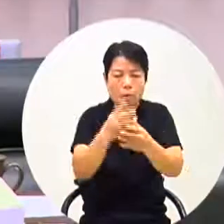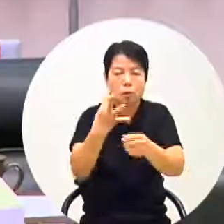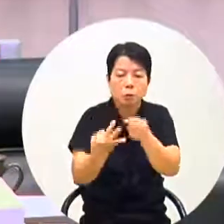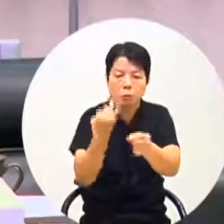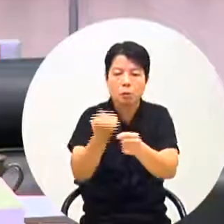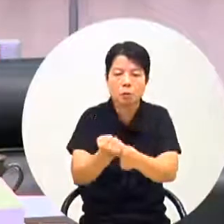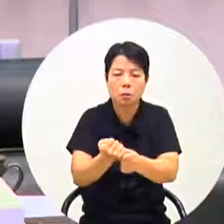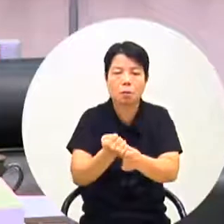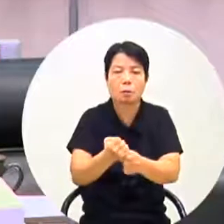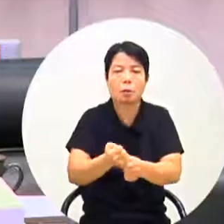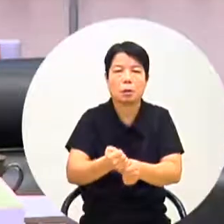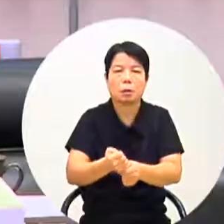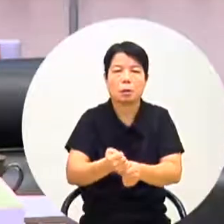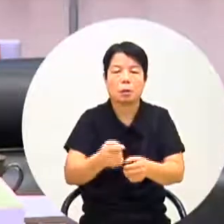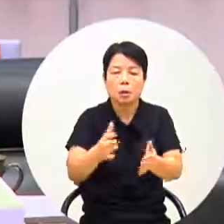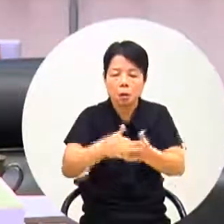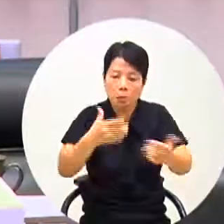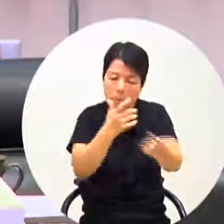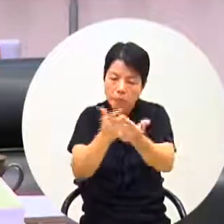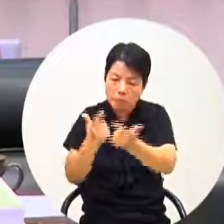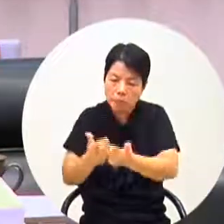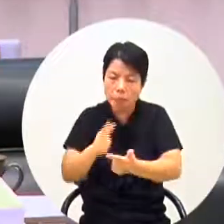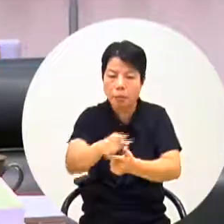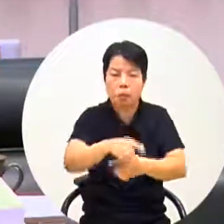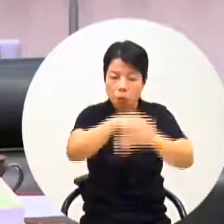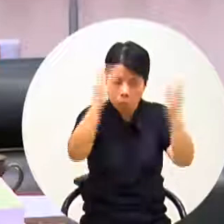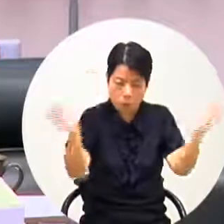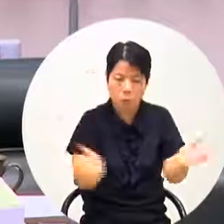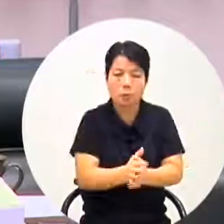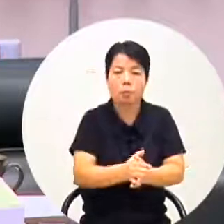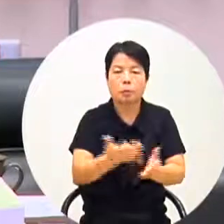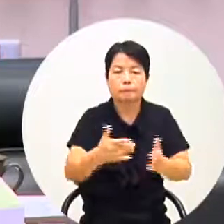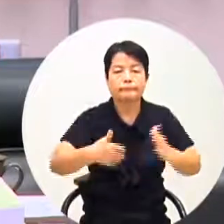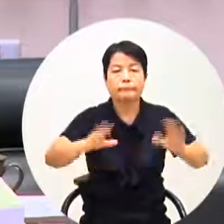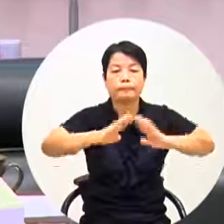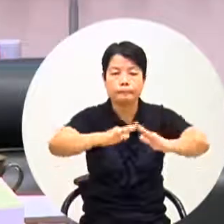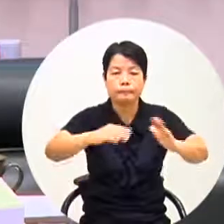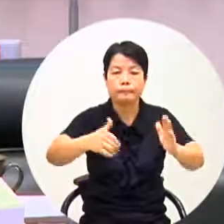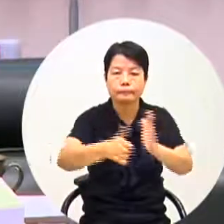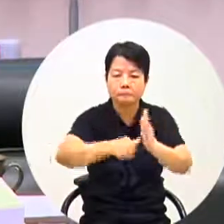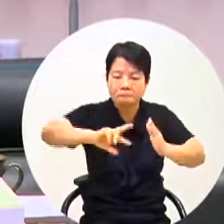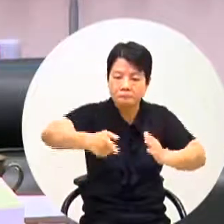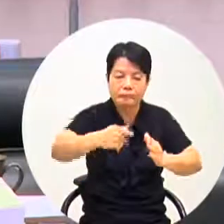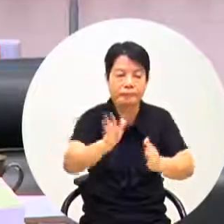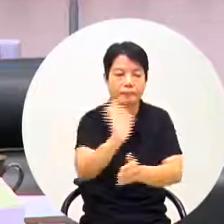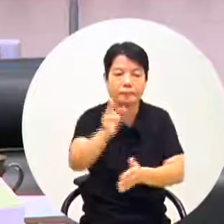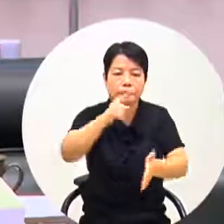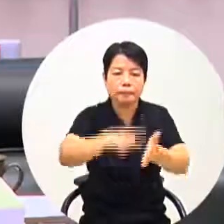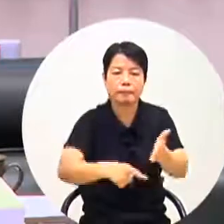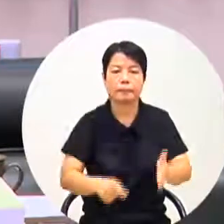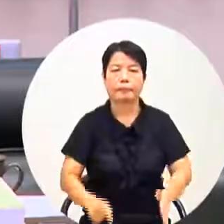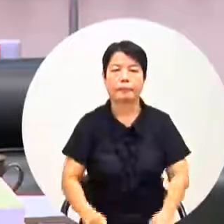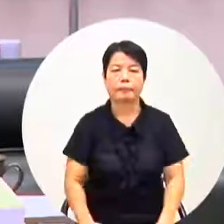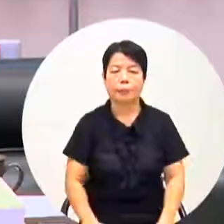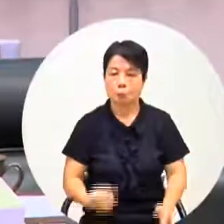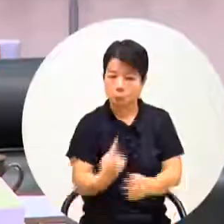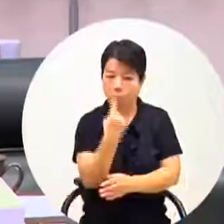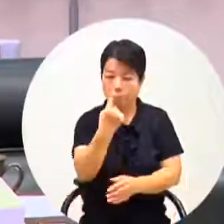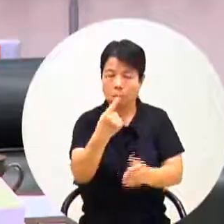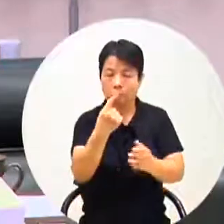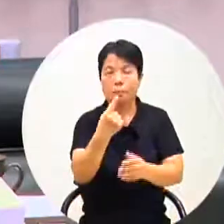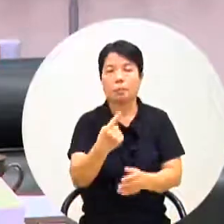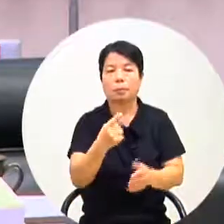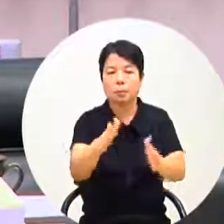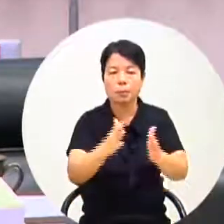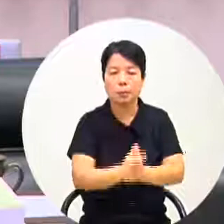可能配合度不大，要整体开发透过都更，我看不容易。啊，唯一的。不管怎样，叫做卑